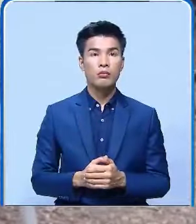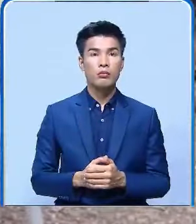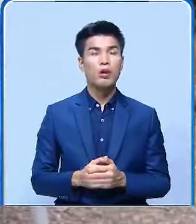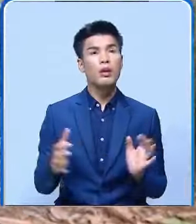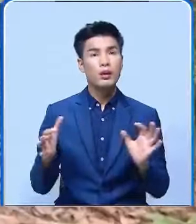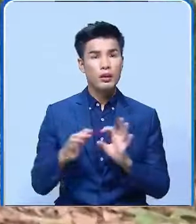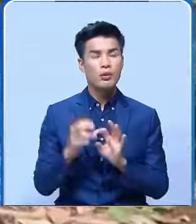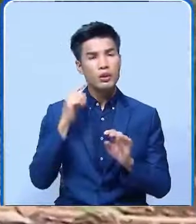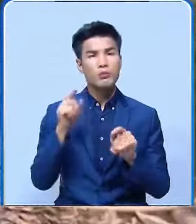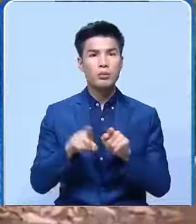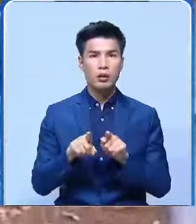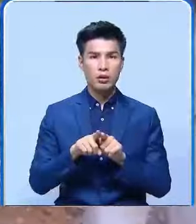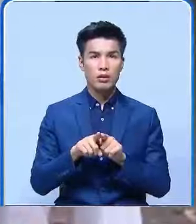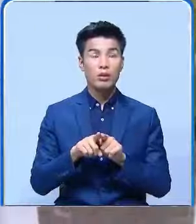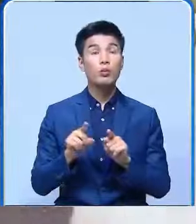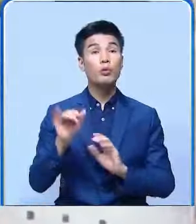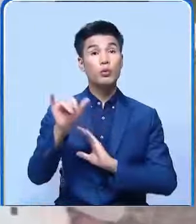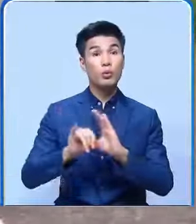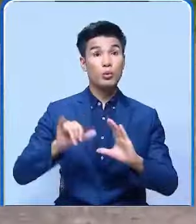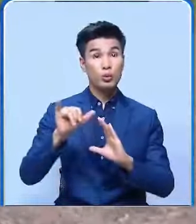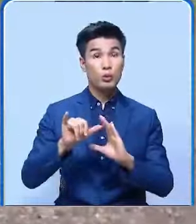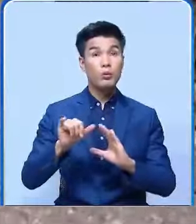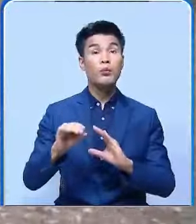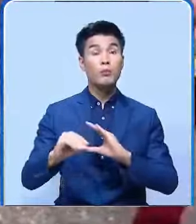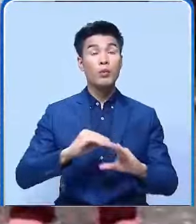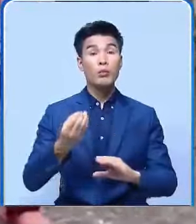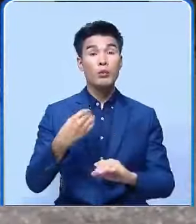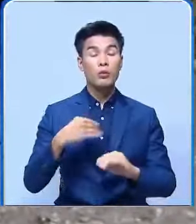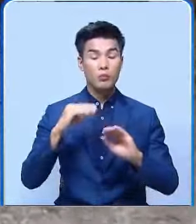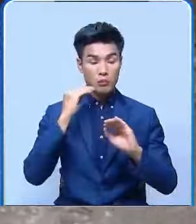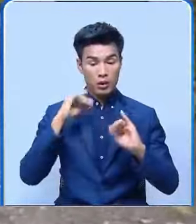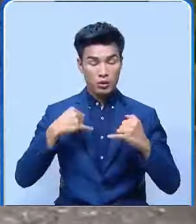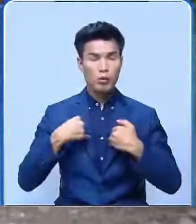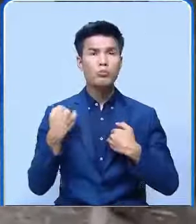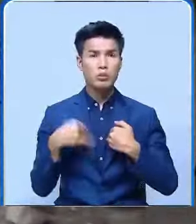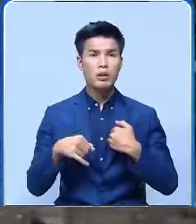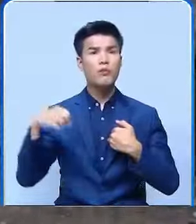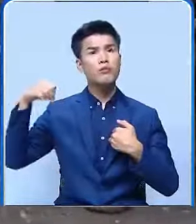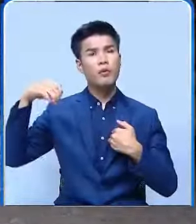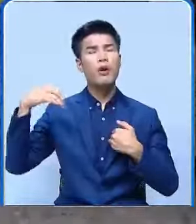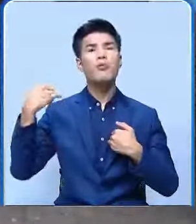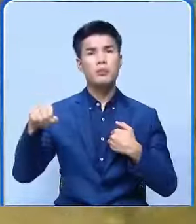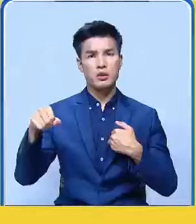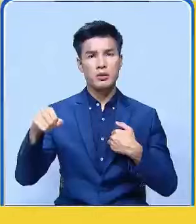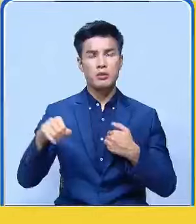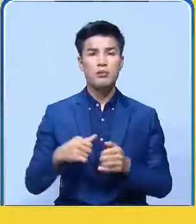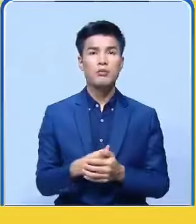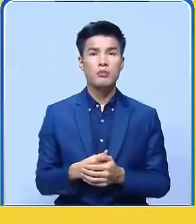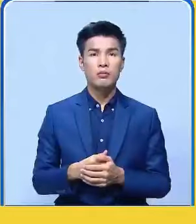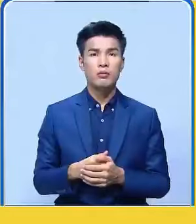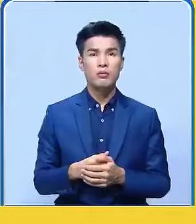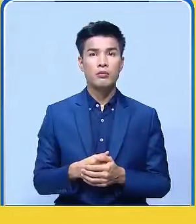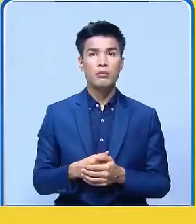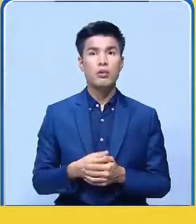กับความเห็นของคุณผู้ชมทาง YouTube คุณนครินทร์บอกว่าเจ้าของบ้านผิดนะใช้ไฟฟ้าผิดประเภท นะค